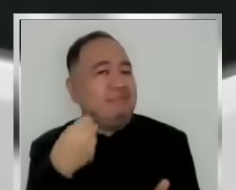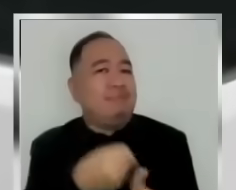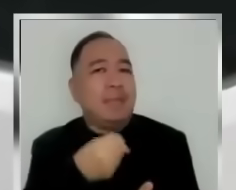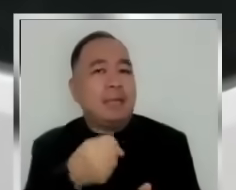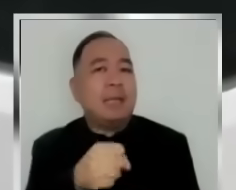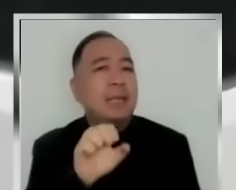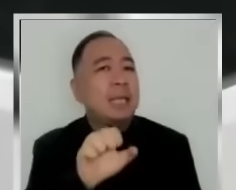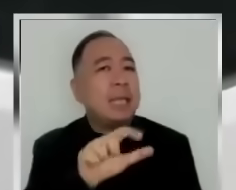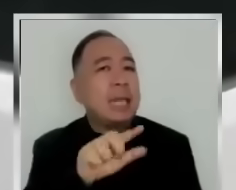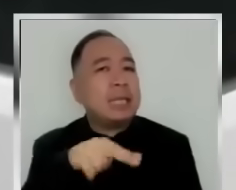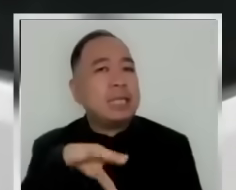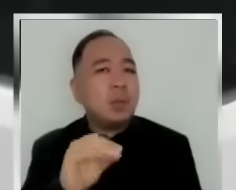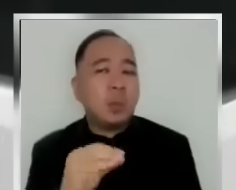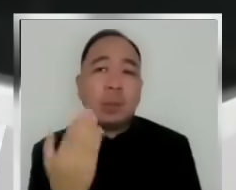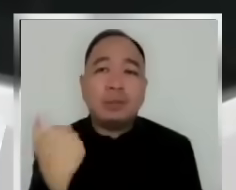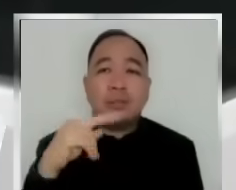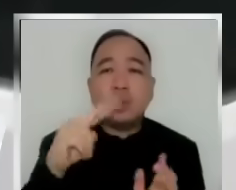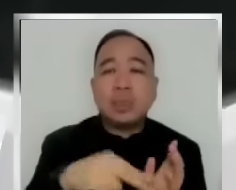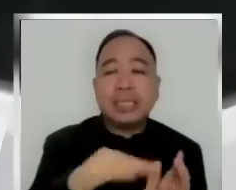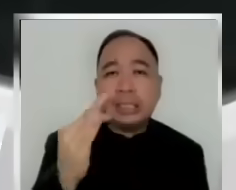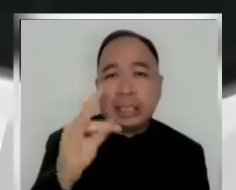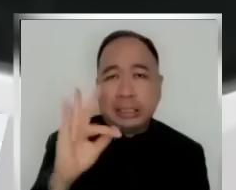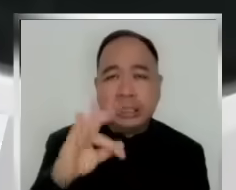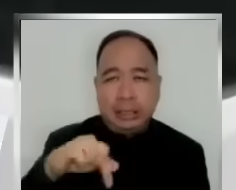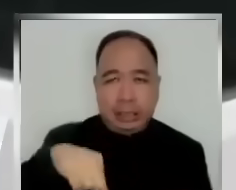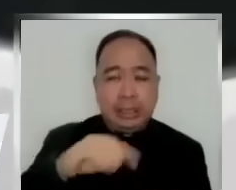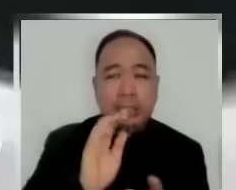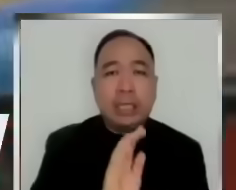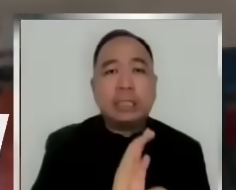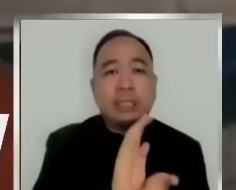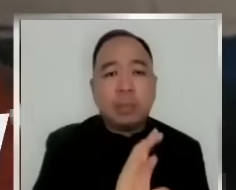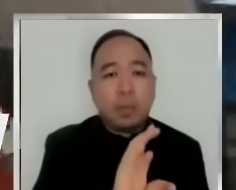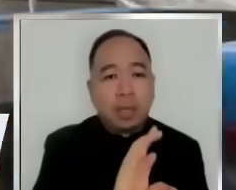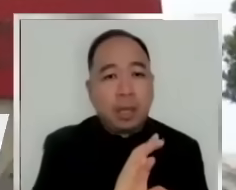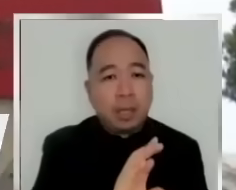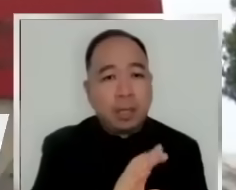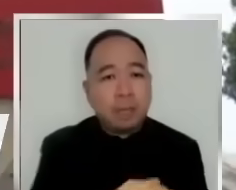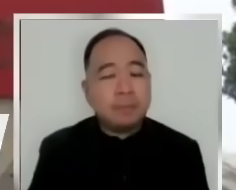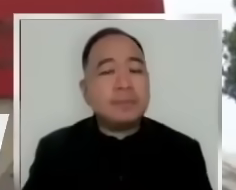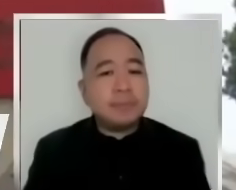2019 dito sa Zamboanga Peninsula, ang Zamboanga, Sibugay.